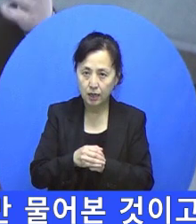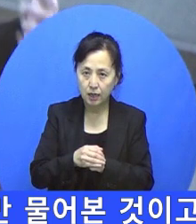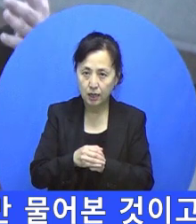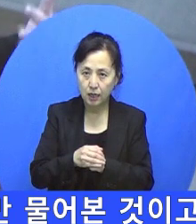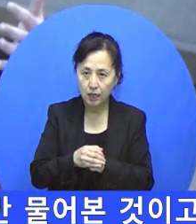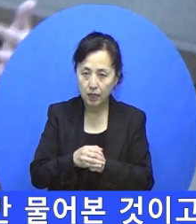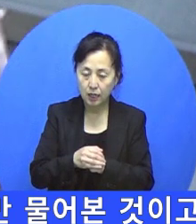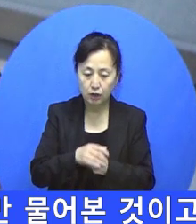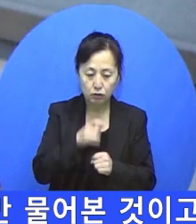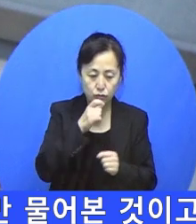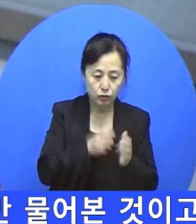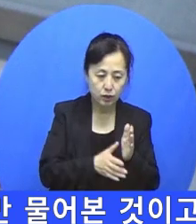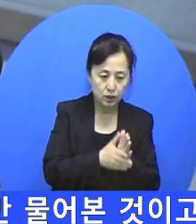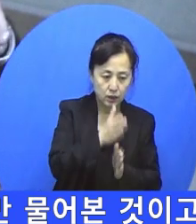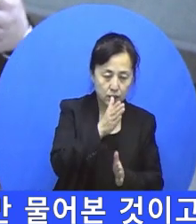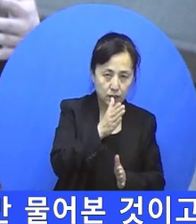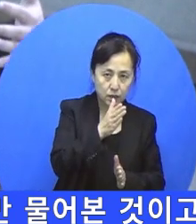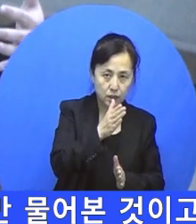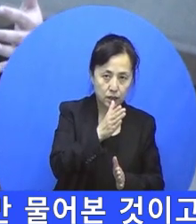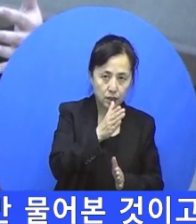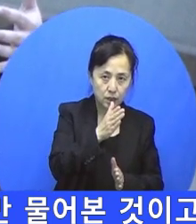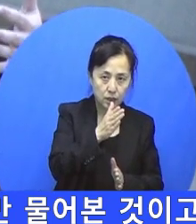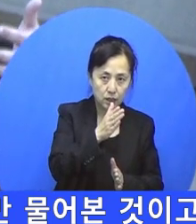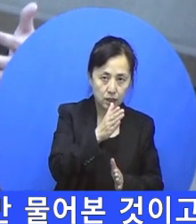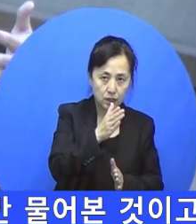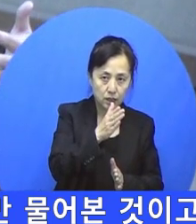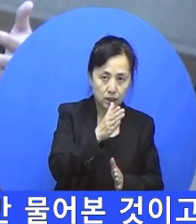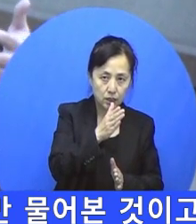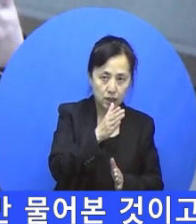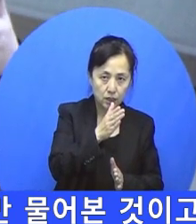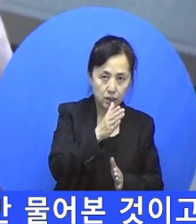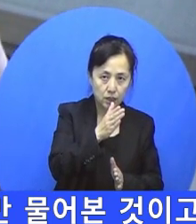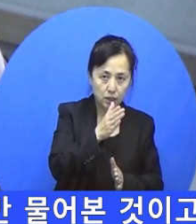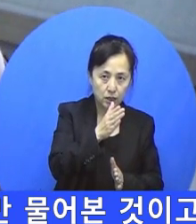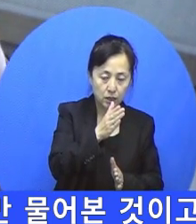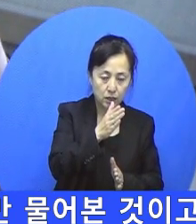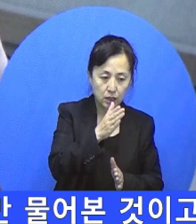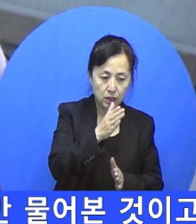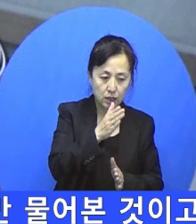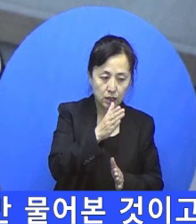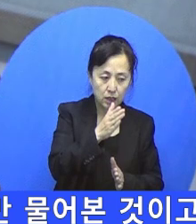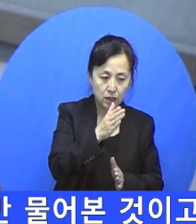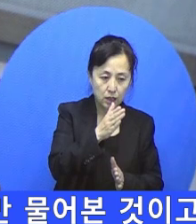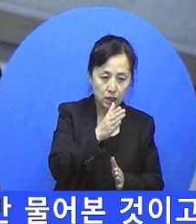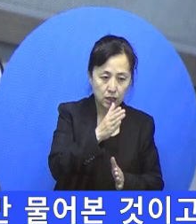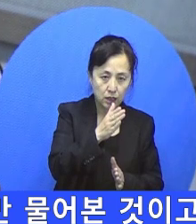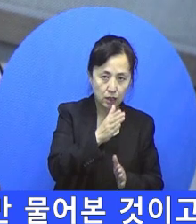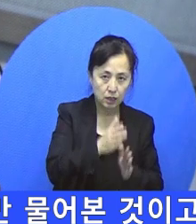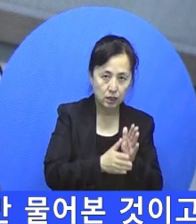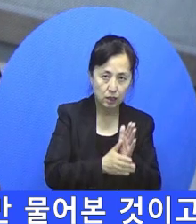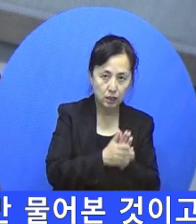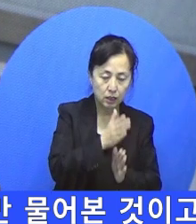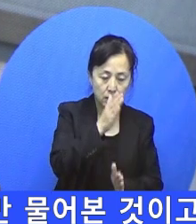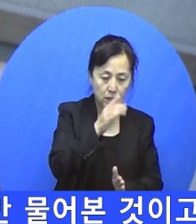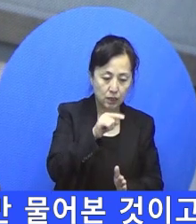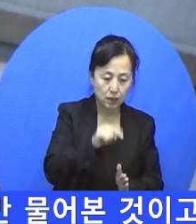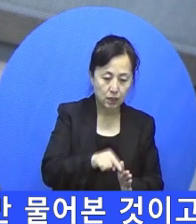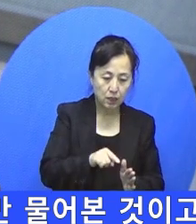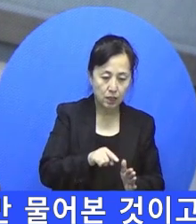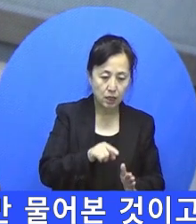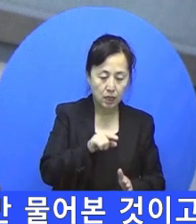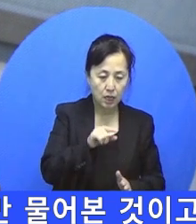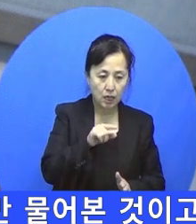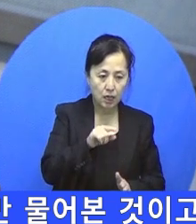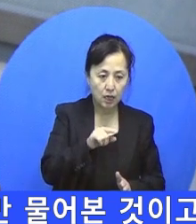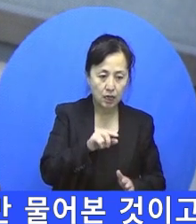우리 수원시가 해온 그런 뭐랄까요 이해할 수 없는 민민 같은 거 조장해온 그런 일들